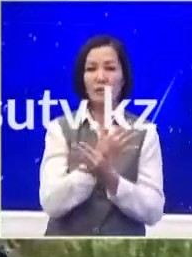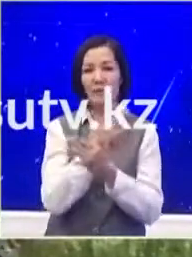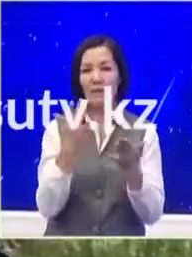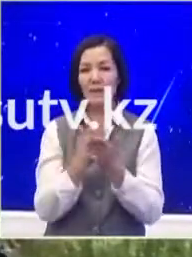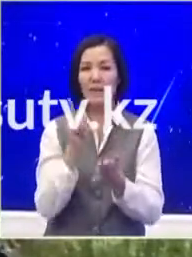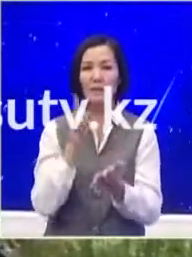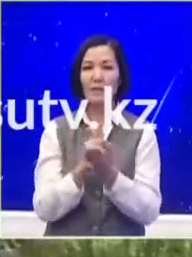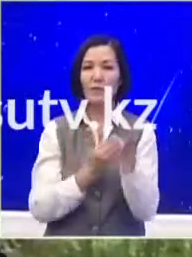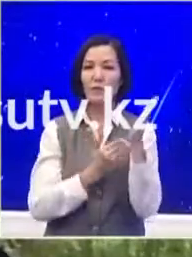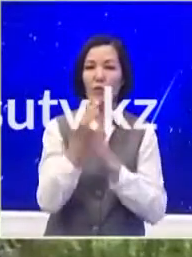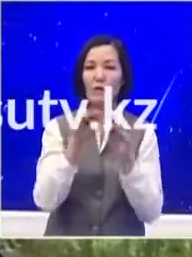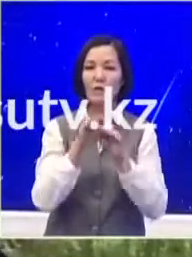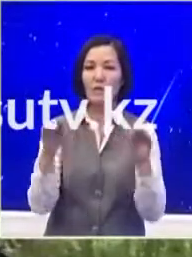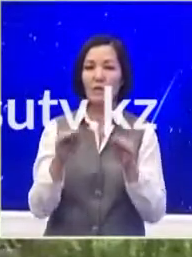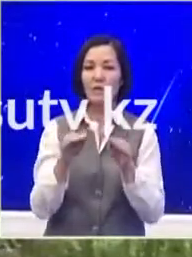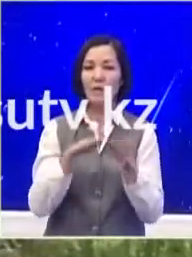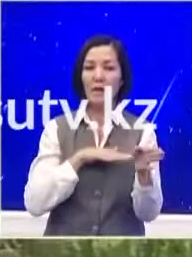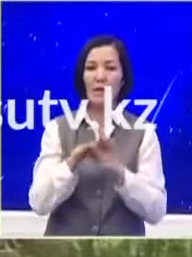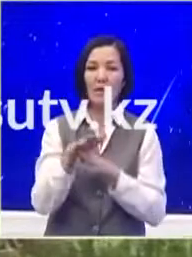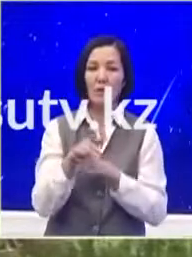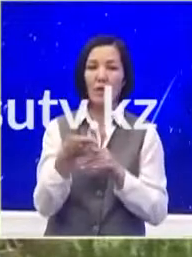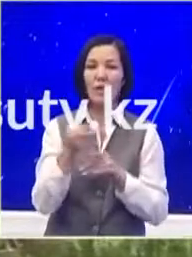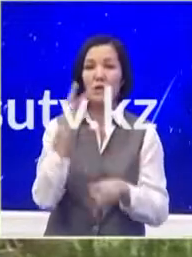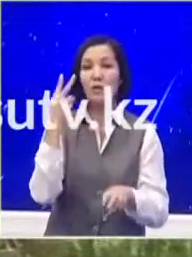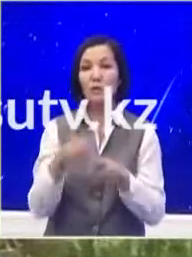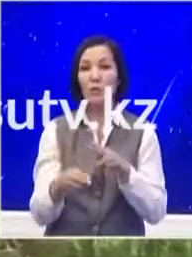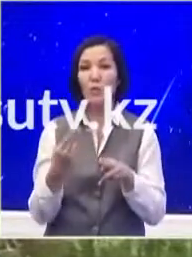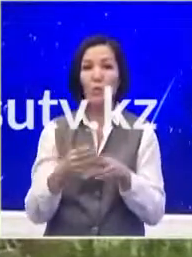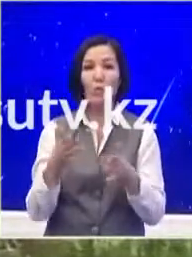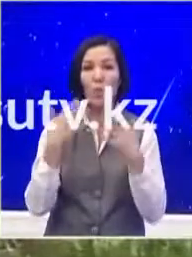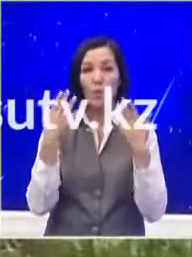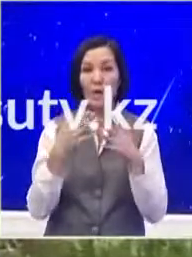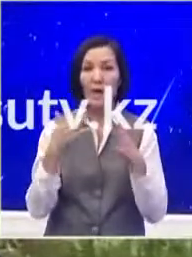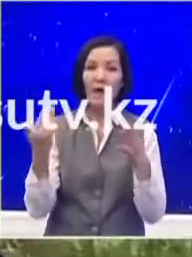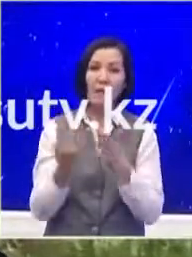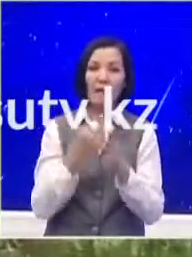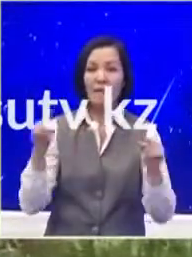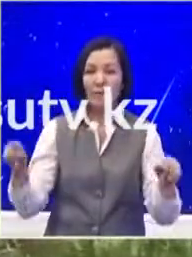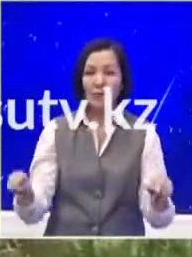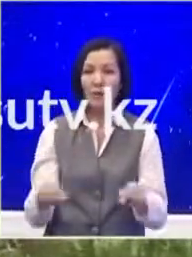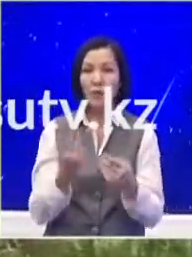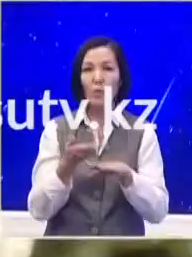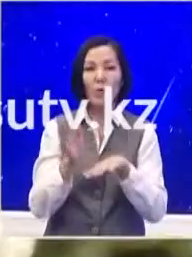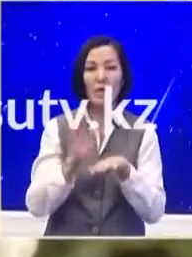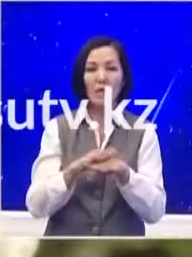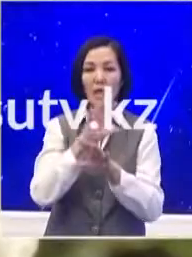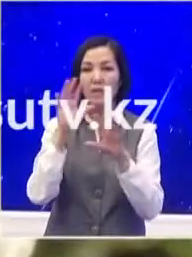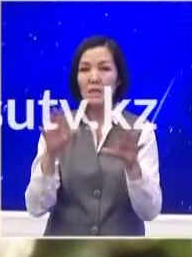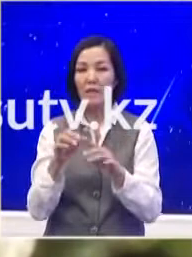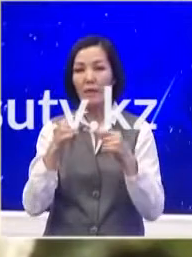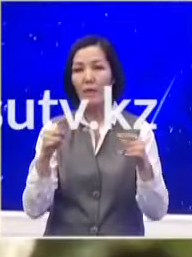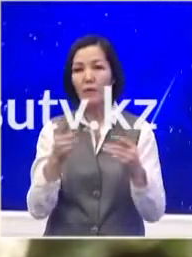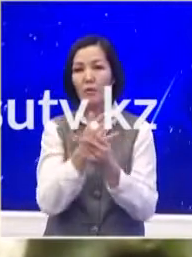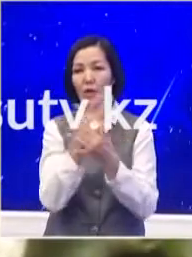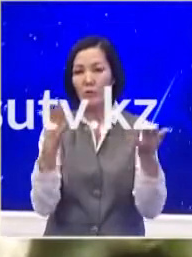міндетіміз жоғары деңгейге көтерілу. Өйткені гендік қорды жоғалту өте оңай. Бірақ мемлекет қолдаса оларды сақтап, одан әрі түрлерін